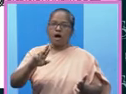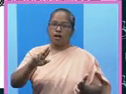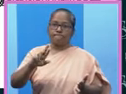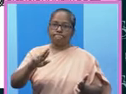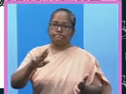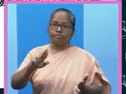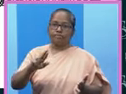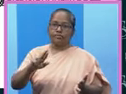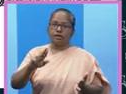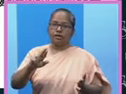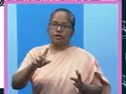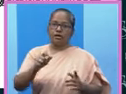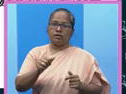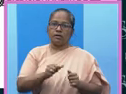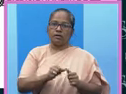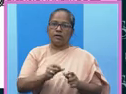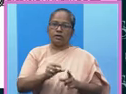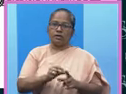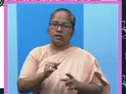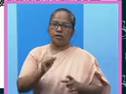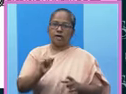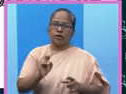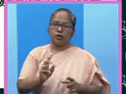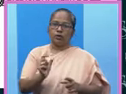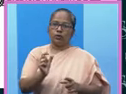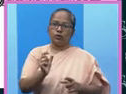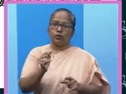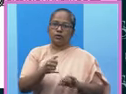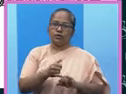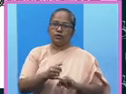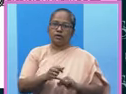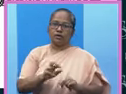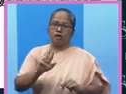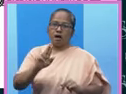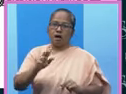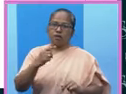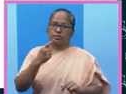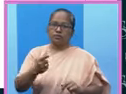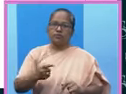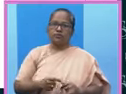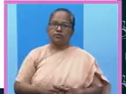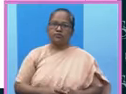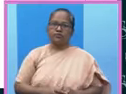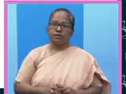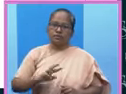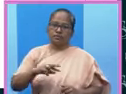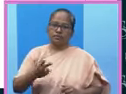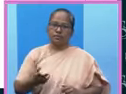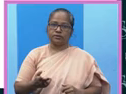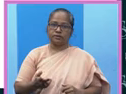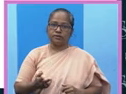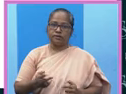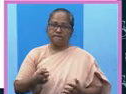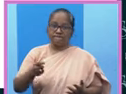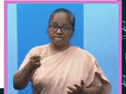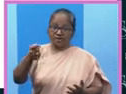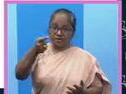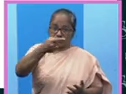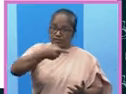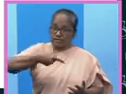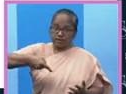ஆரம். அதை ஆர் என்ற எழுத்தில் குறிப்பிடுவோம், அதாவது ரேடியஸ் என்பதனால். சரிங்களா? அதன் பிறகு இந்த